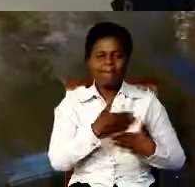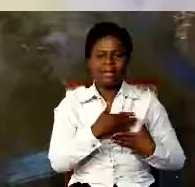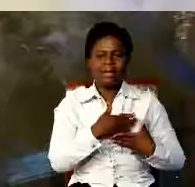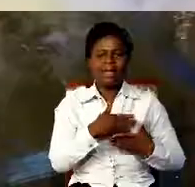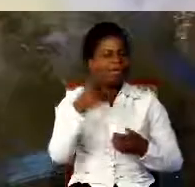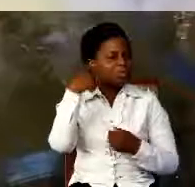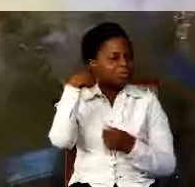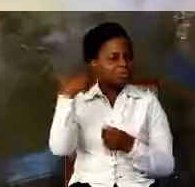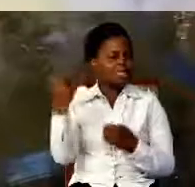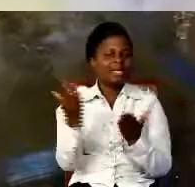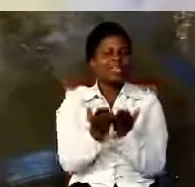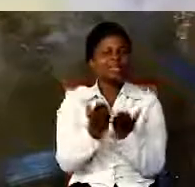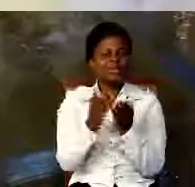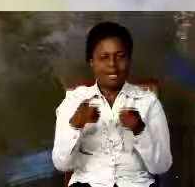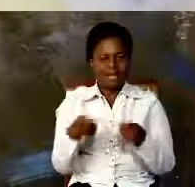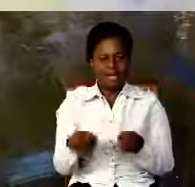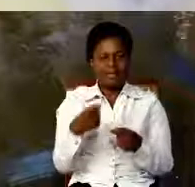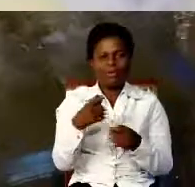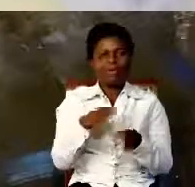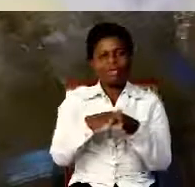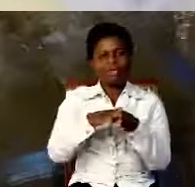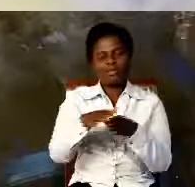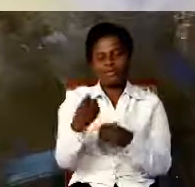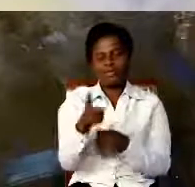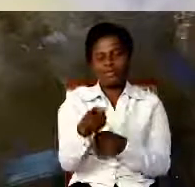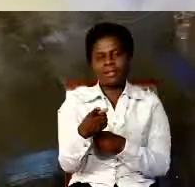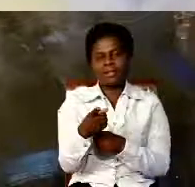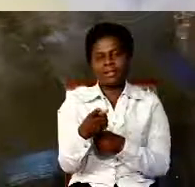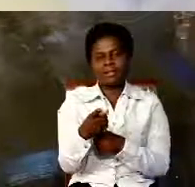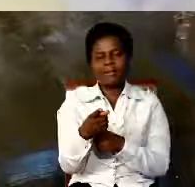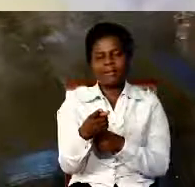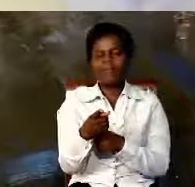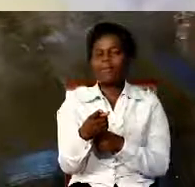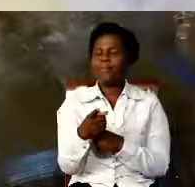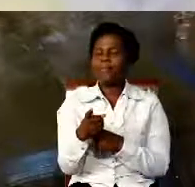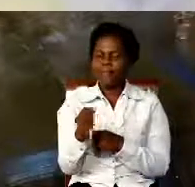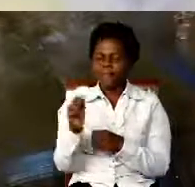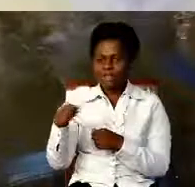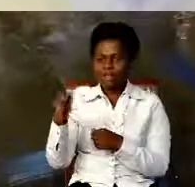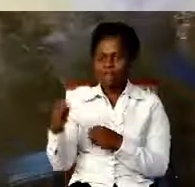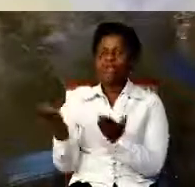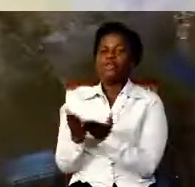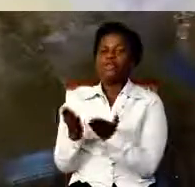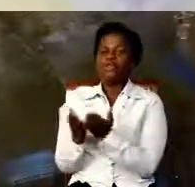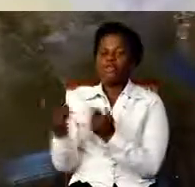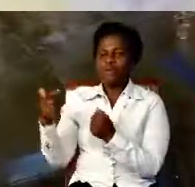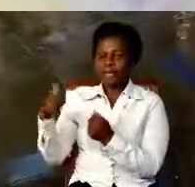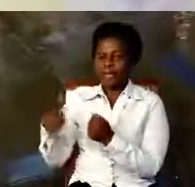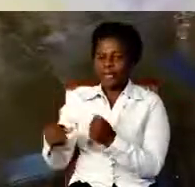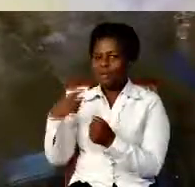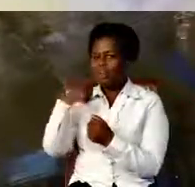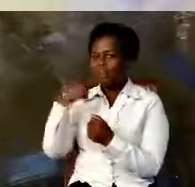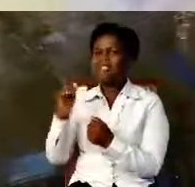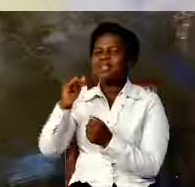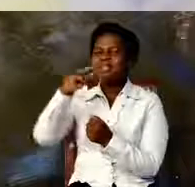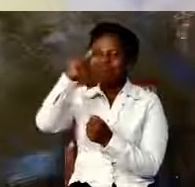kusikia somo la leo linahusu nini? Omolo. Naam. Somo la leo linasema,